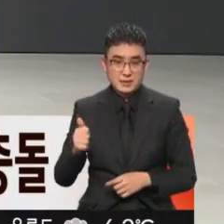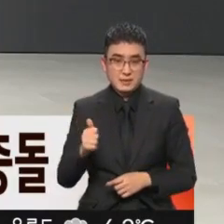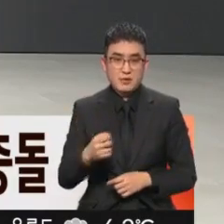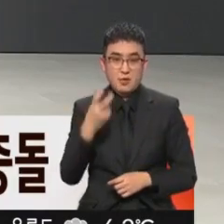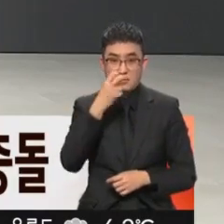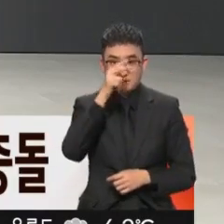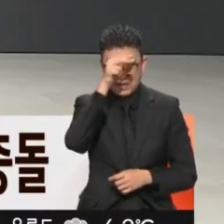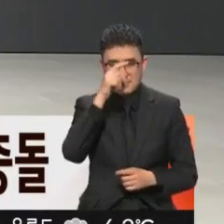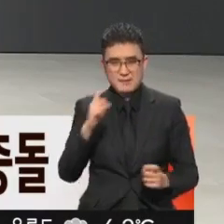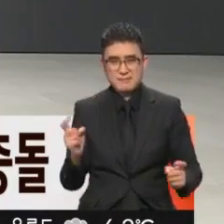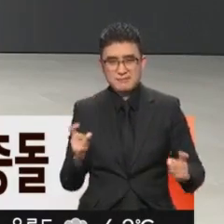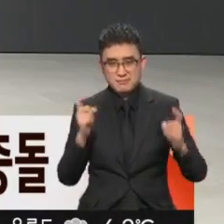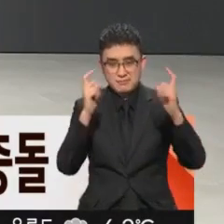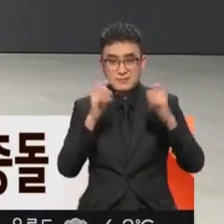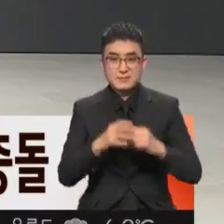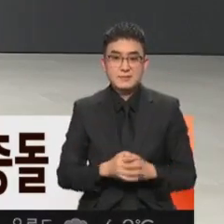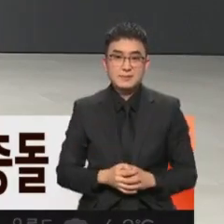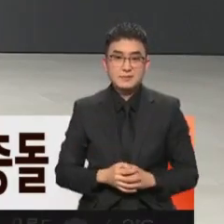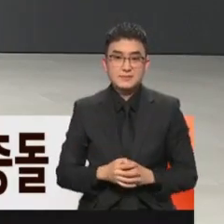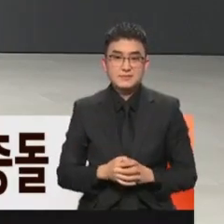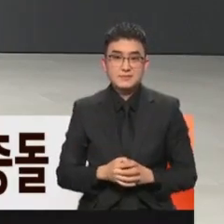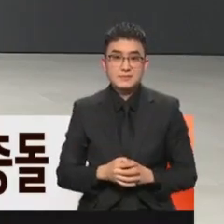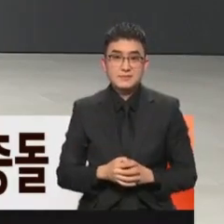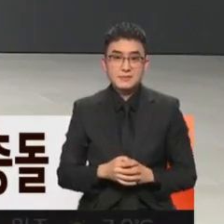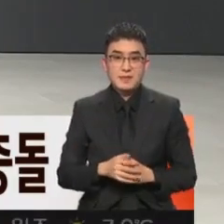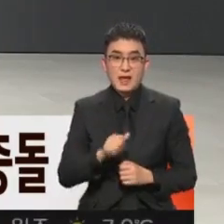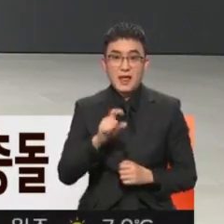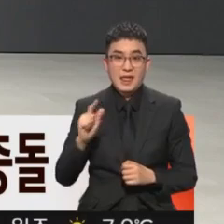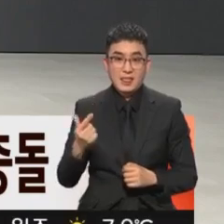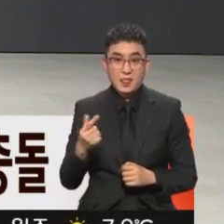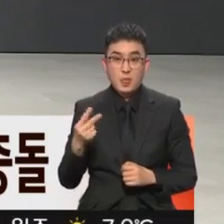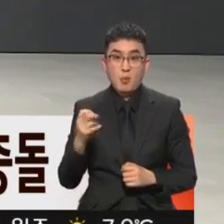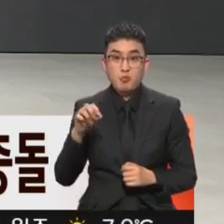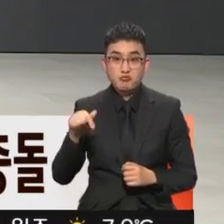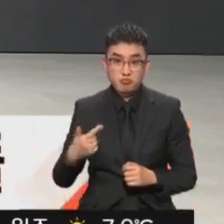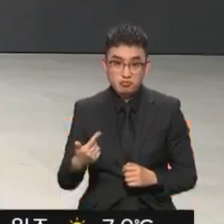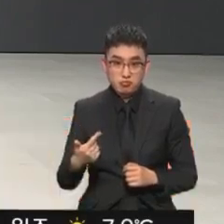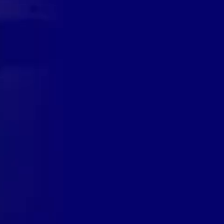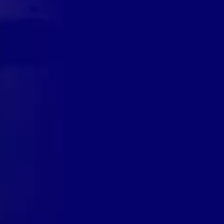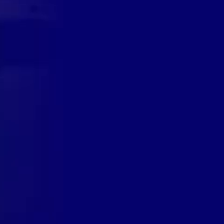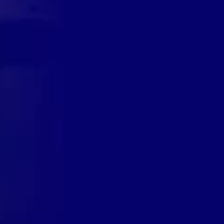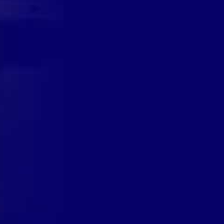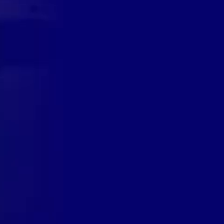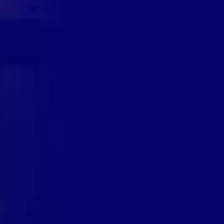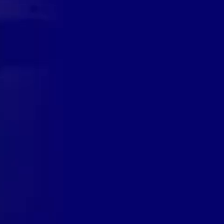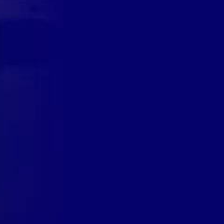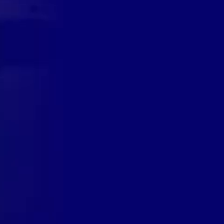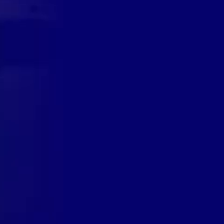신경전, 김건희 여사 천공 때리며 한동훈 장관과 충돌한 민주당.